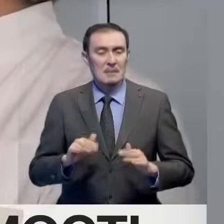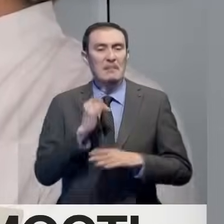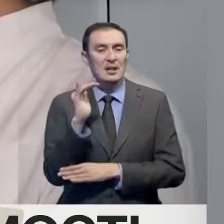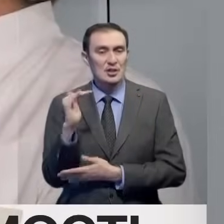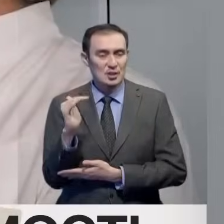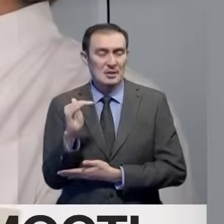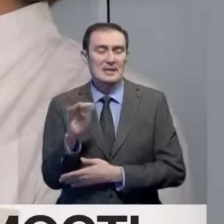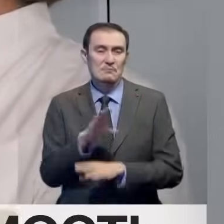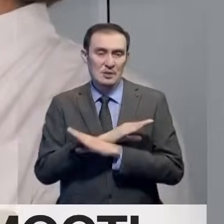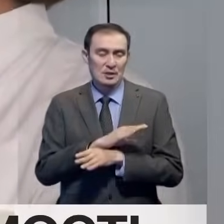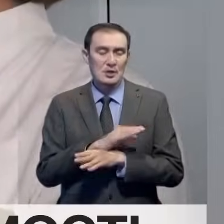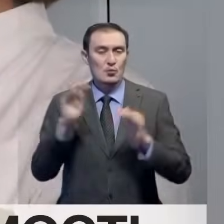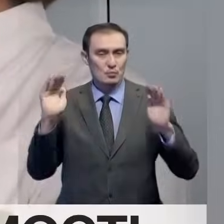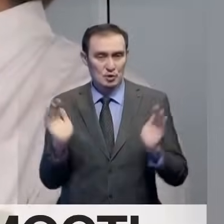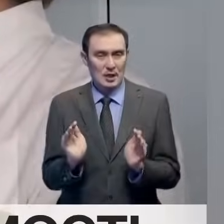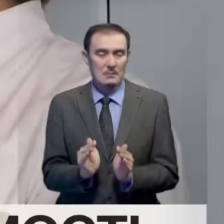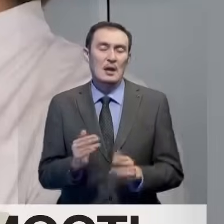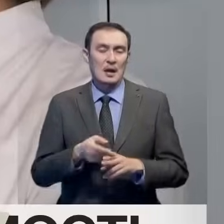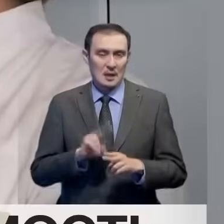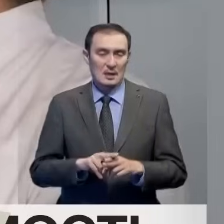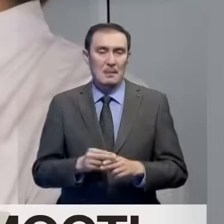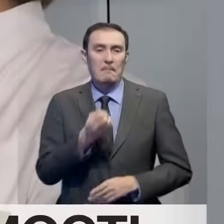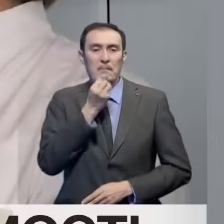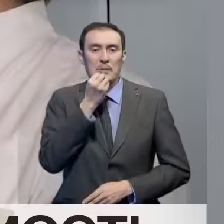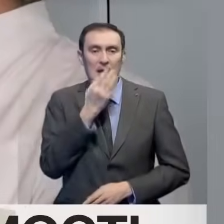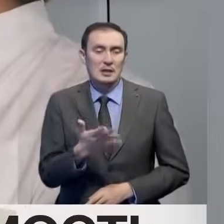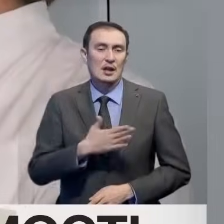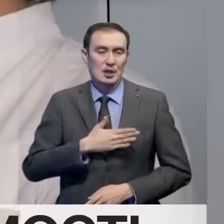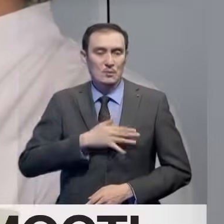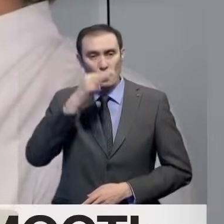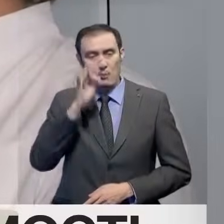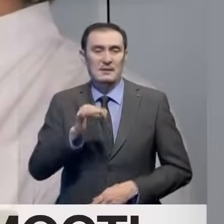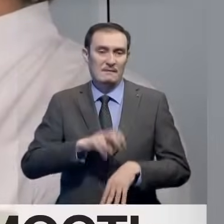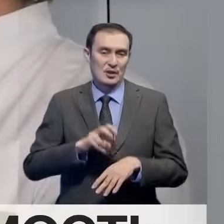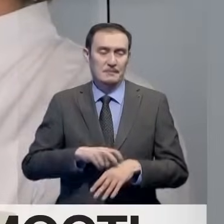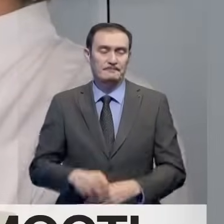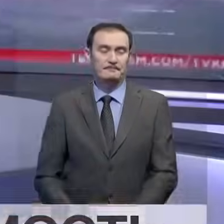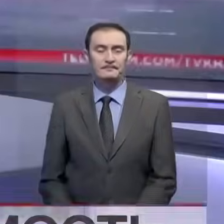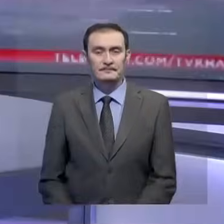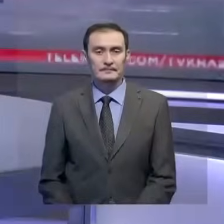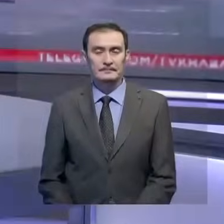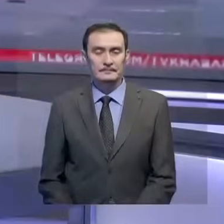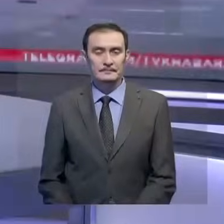младенческую смертность, очень низкая сейчас. Это, я думаю, благодаря наших квалифицированных врачей.